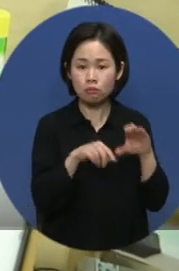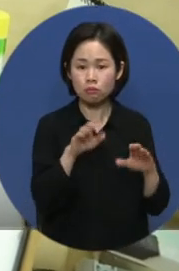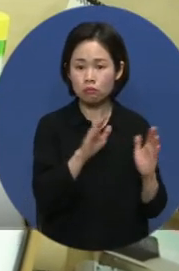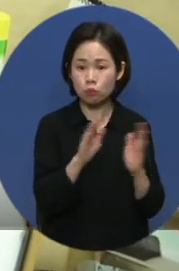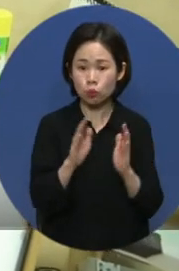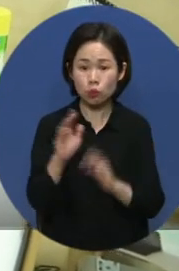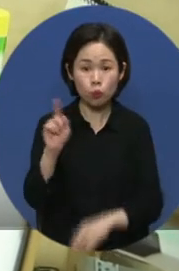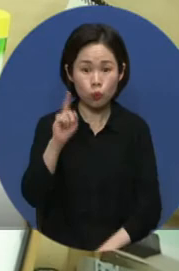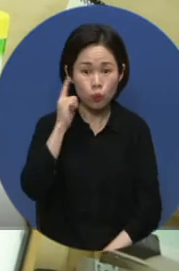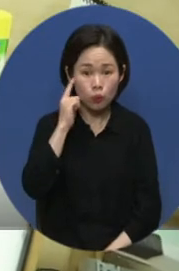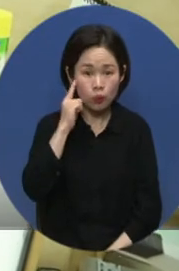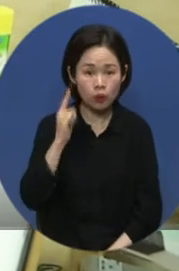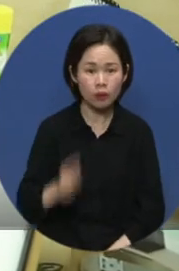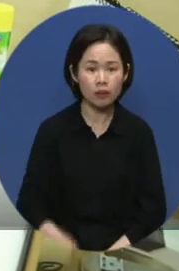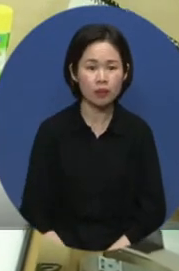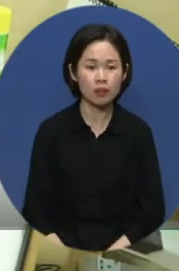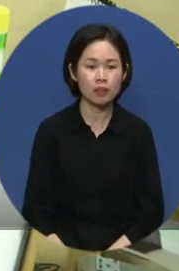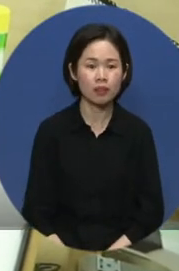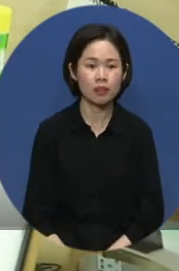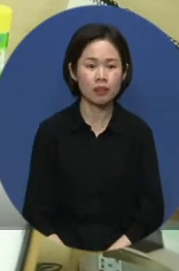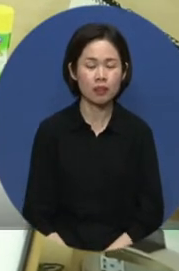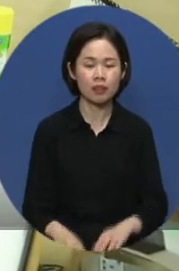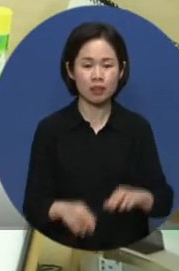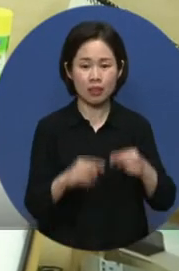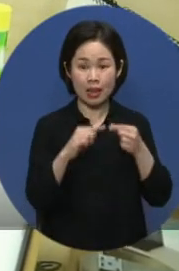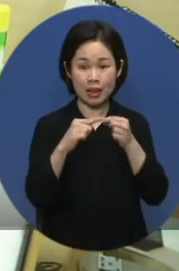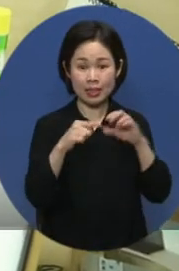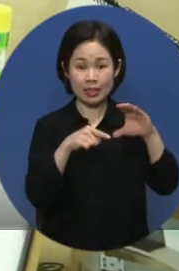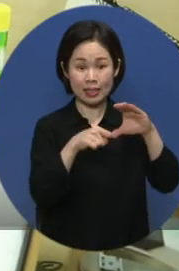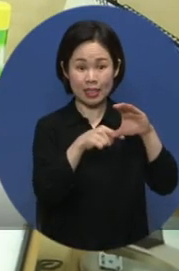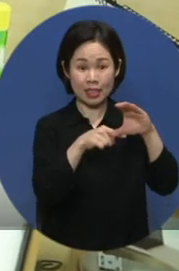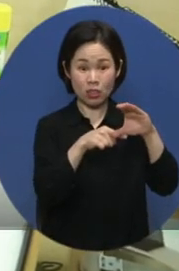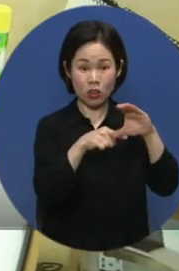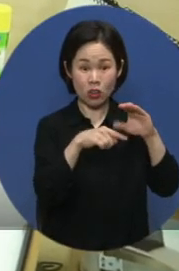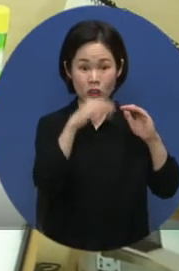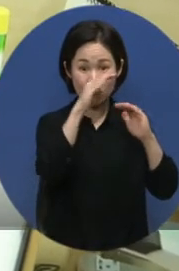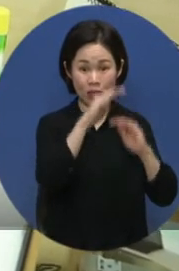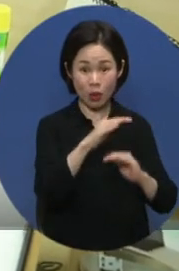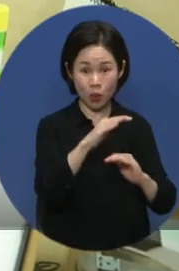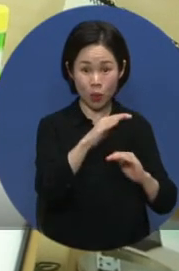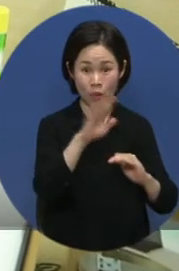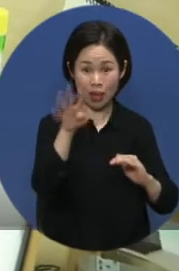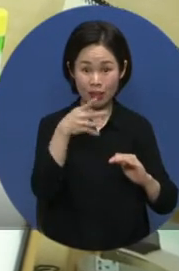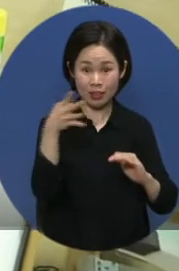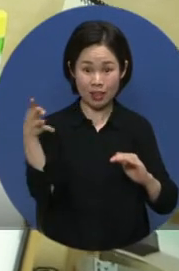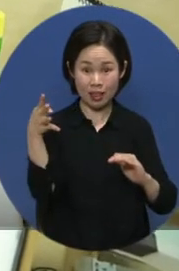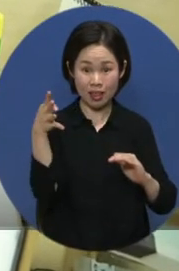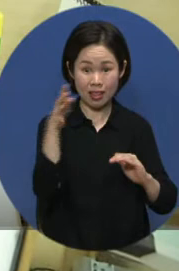거예요? 그 한글 사전 책의 내용을